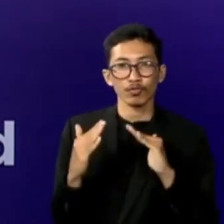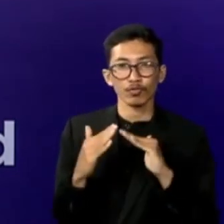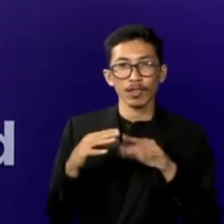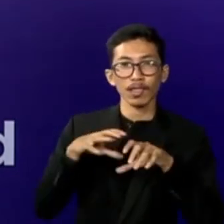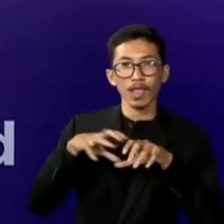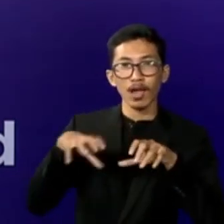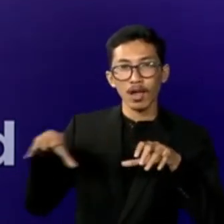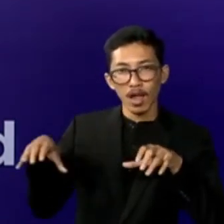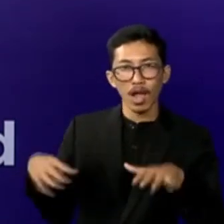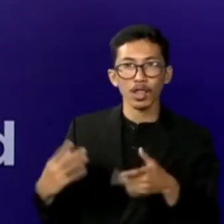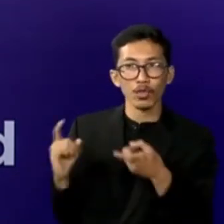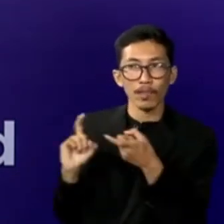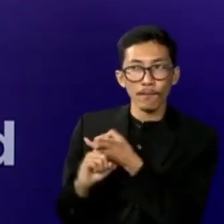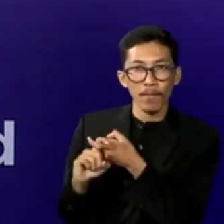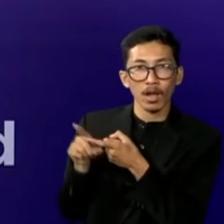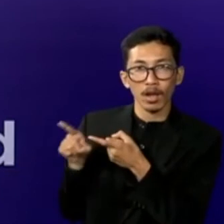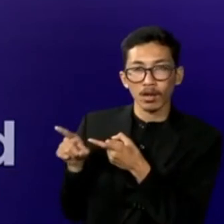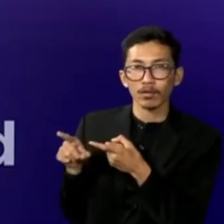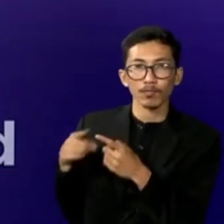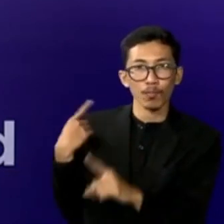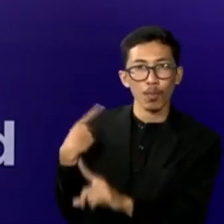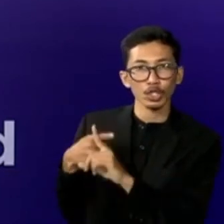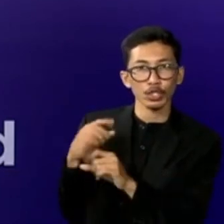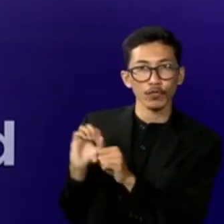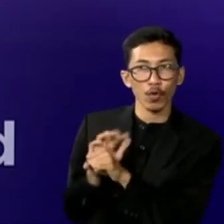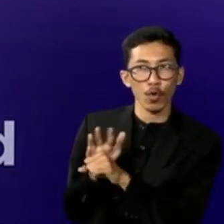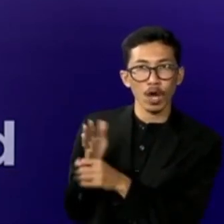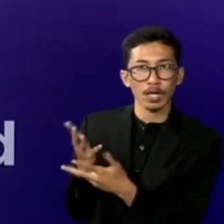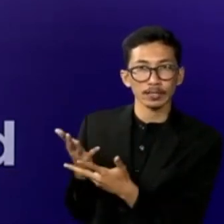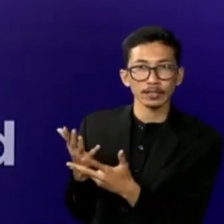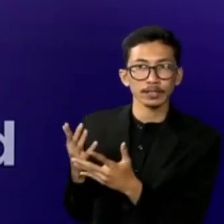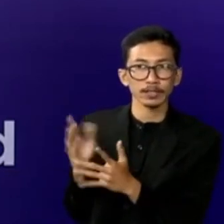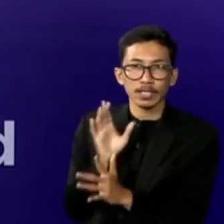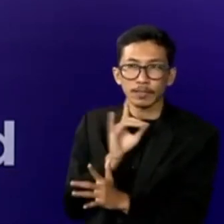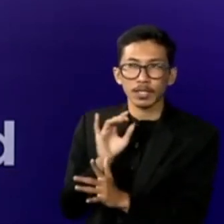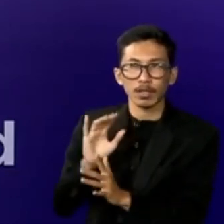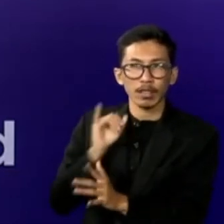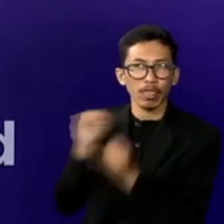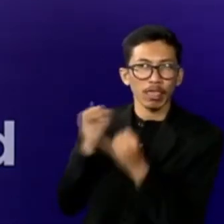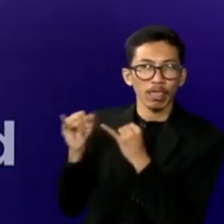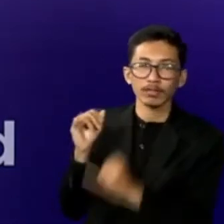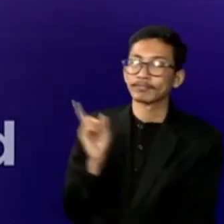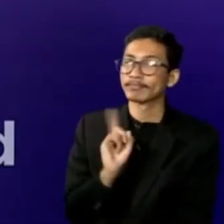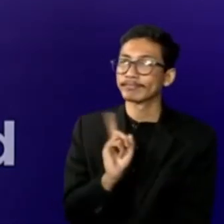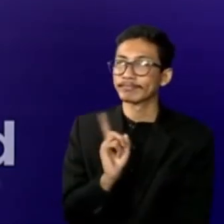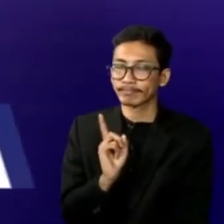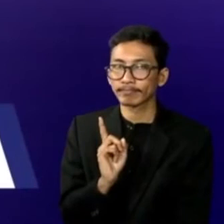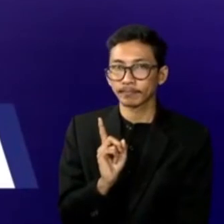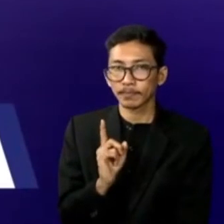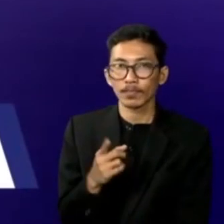atau teman kita eh bergejala misalnya coffite jangan mereka dikucilkan karena